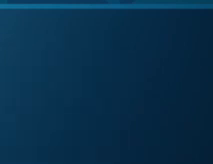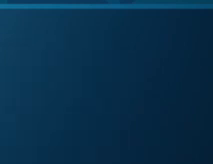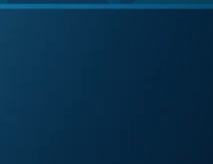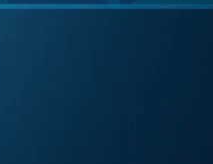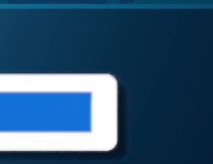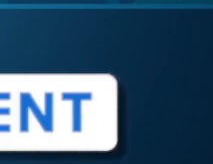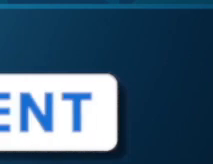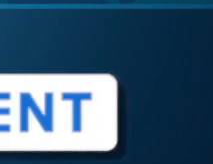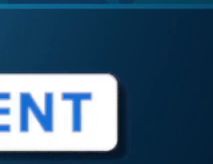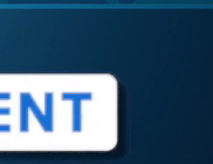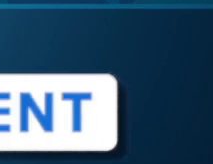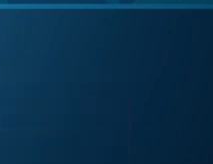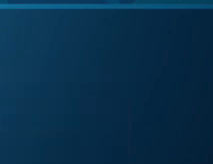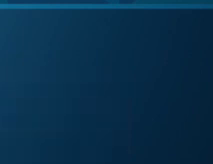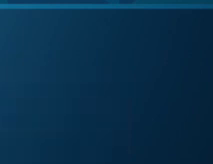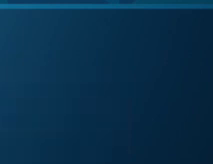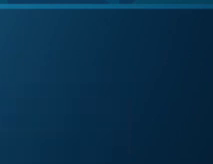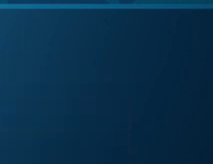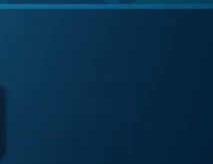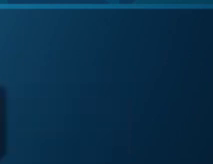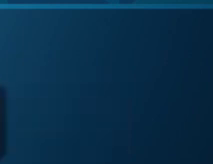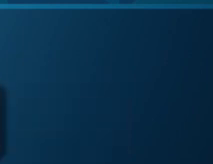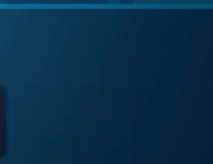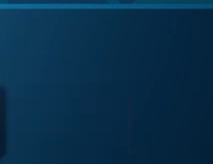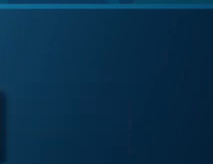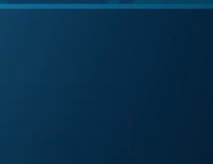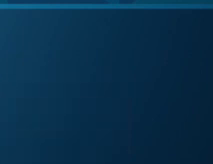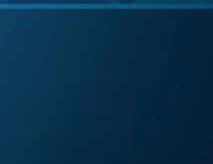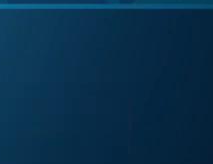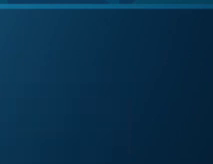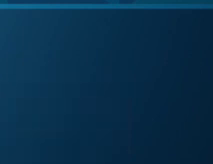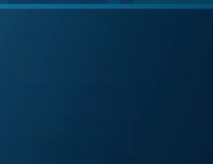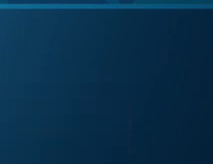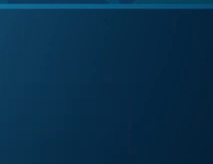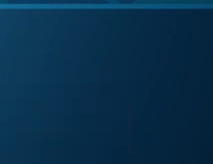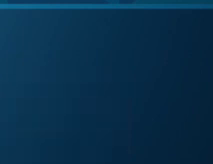notifikasaun. Fo komentário no fahetutang ba media sosial siraseluk.